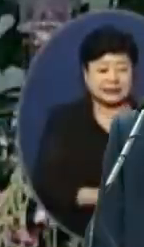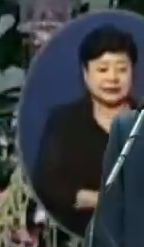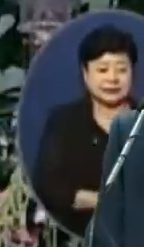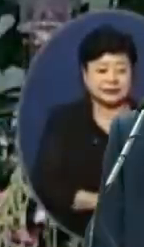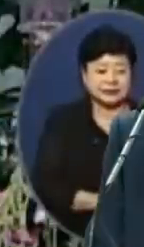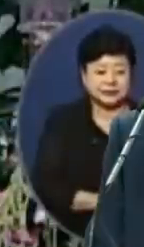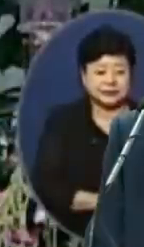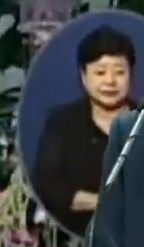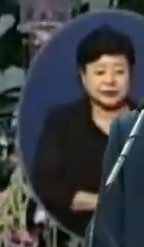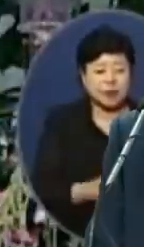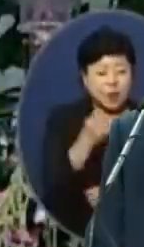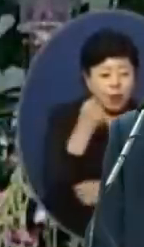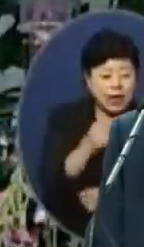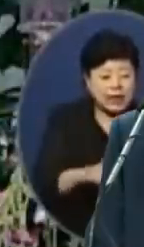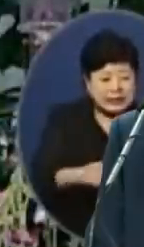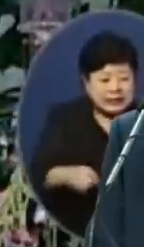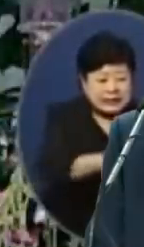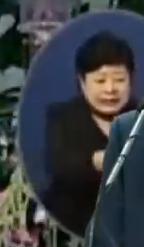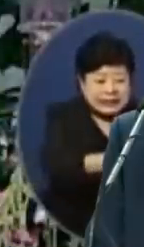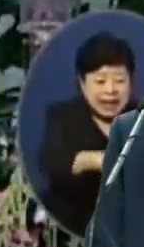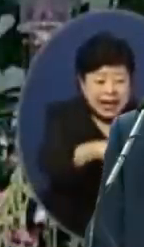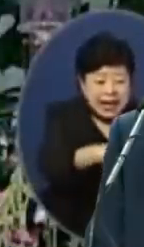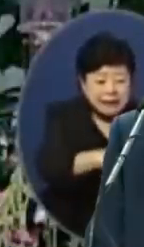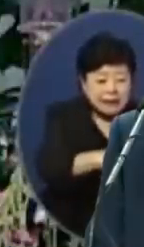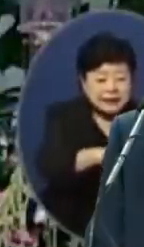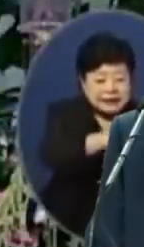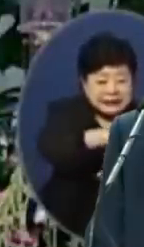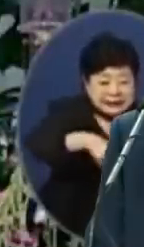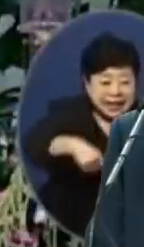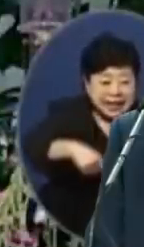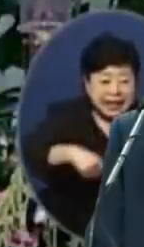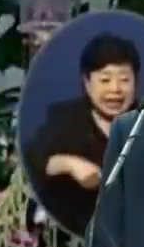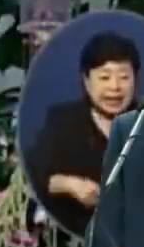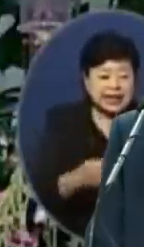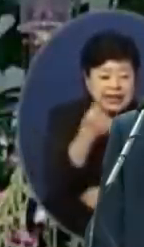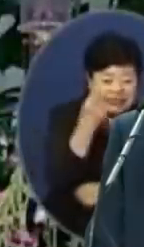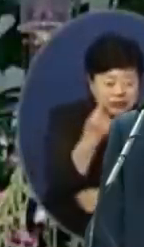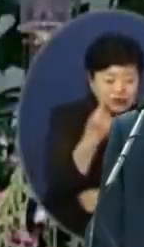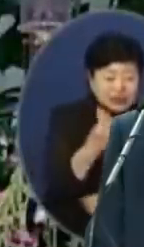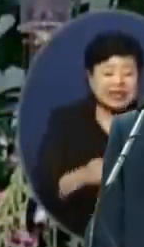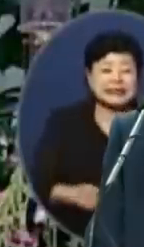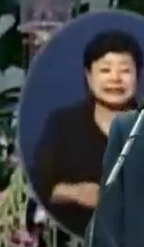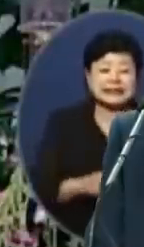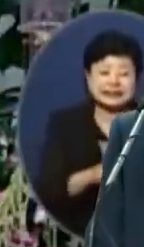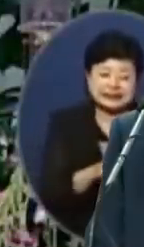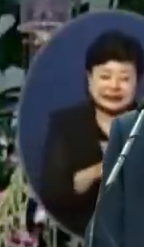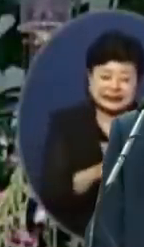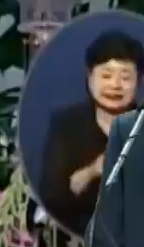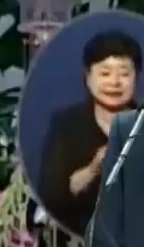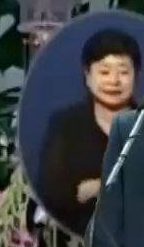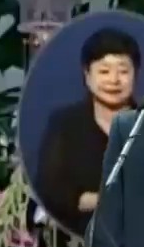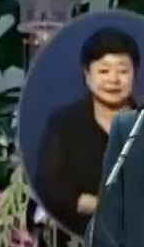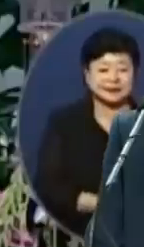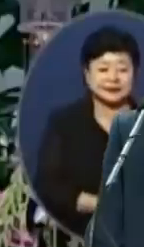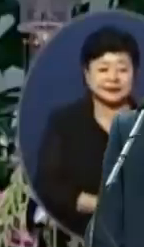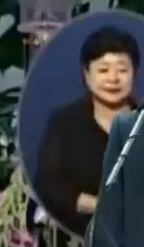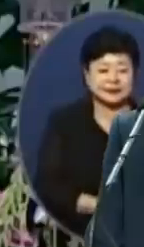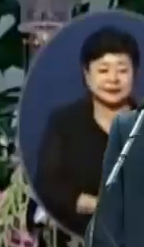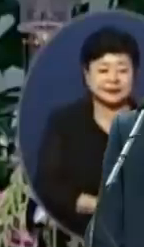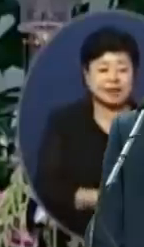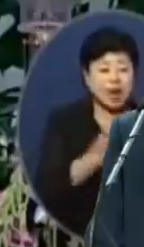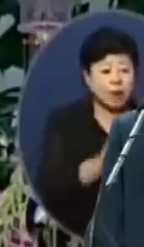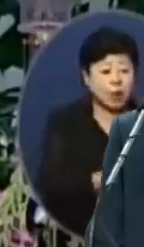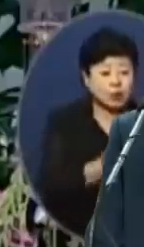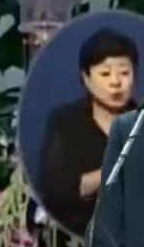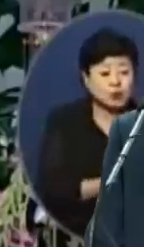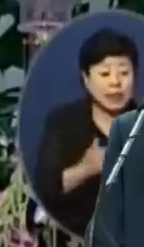하는데 본래 길이를 재는 자, 기준, 표준이라는 뜻인 것입니다. 목수가 집을 지을